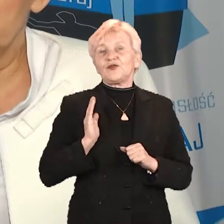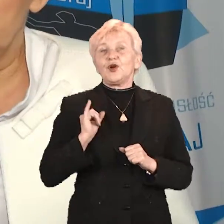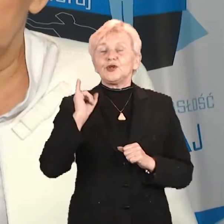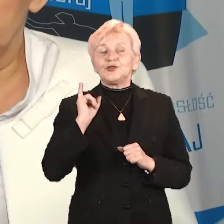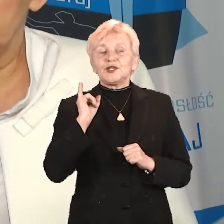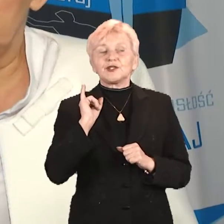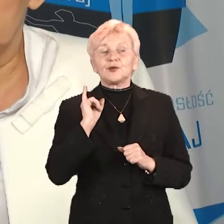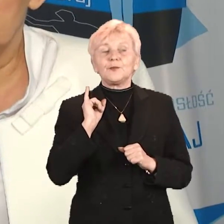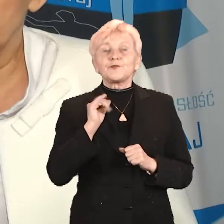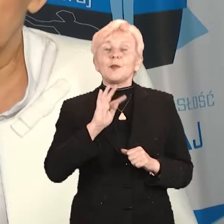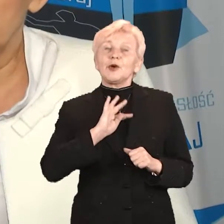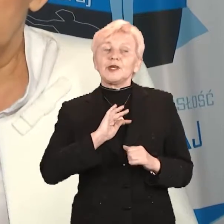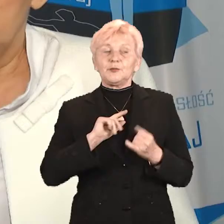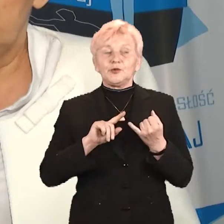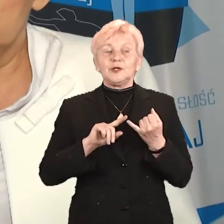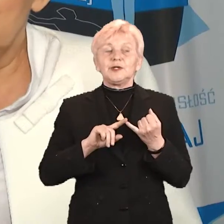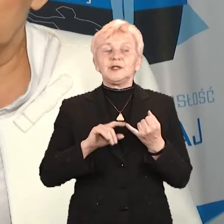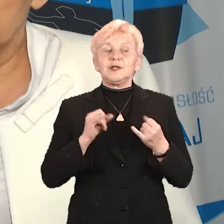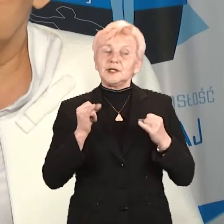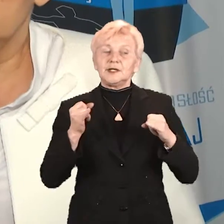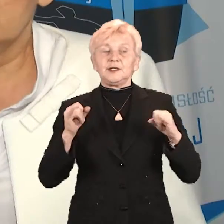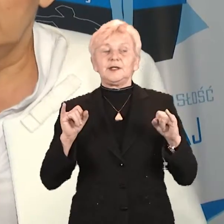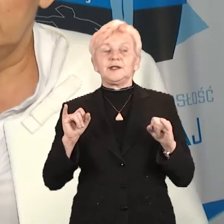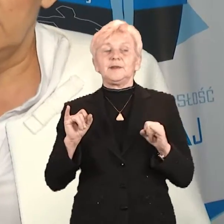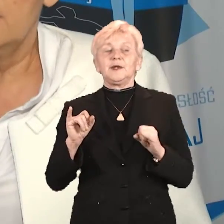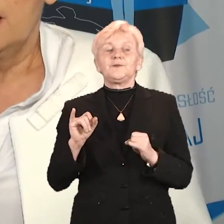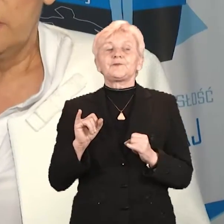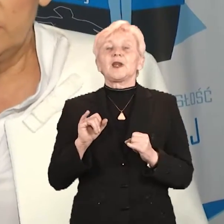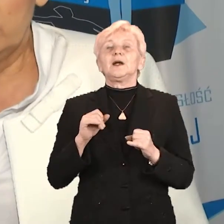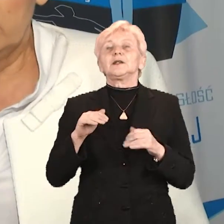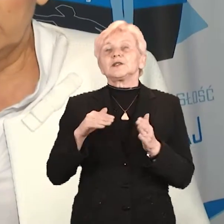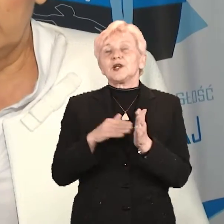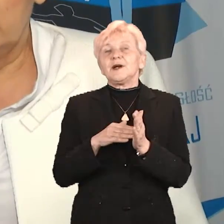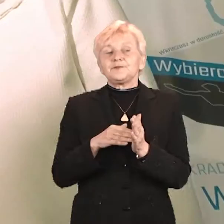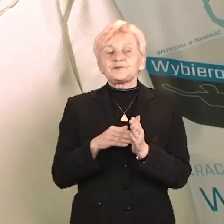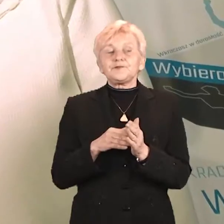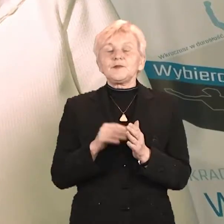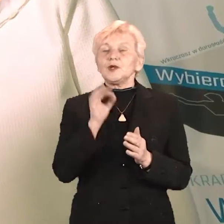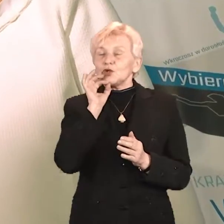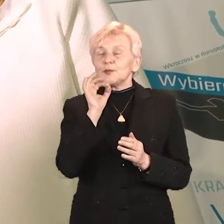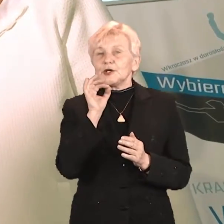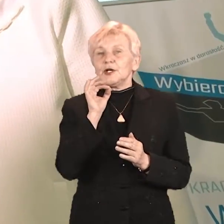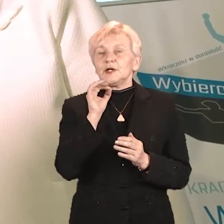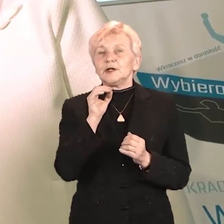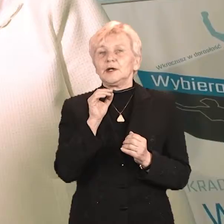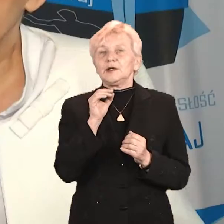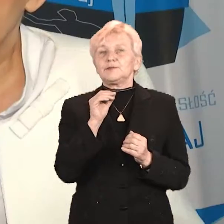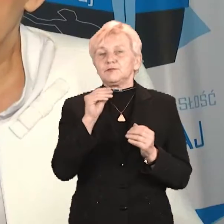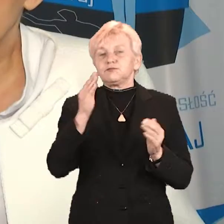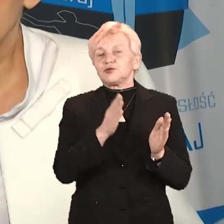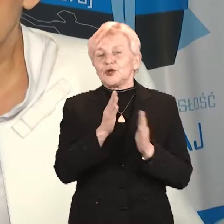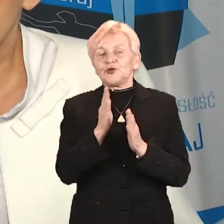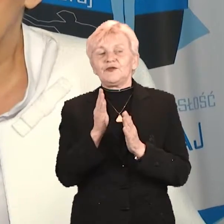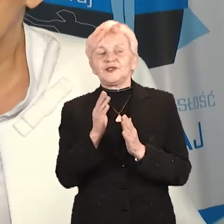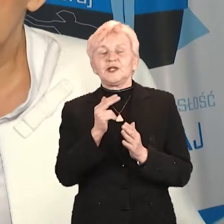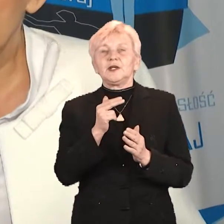moment rozpoczniemy, będzie miała na celu, żeby bardzo mądrze, rozsądnie podejść do tego tematu i przygotować dzieci do